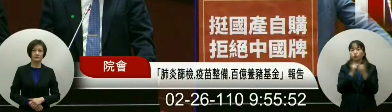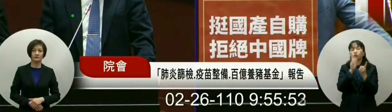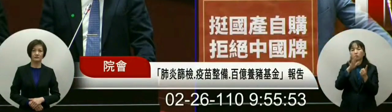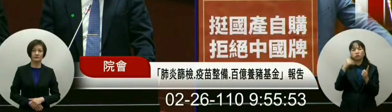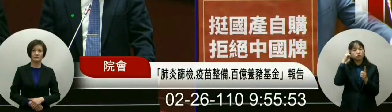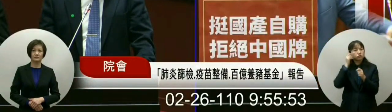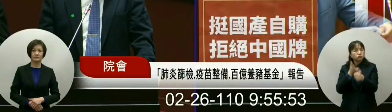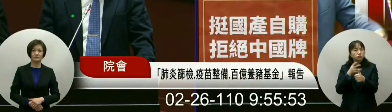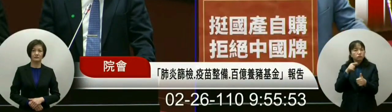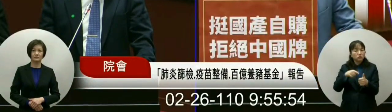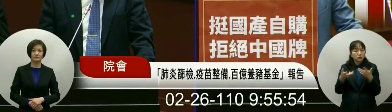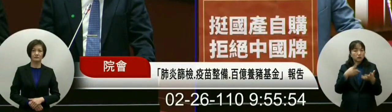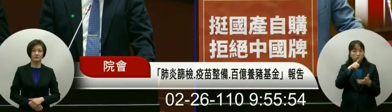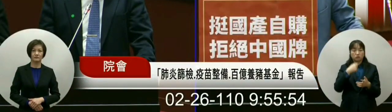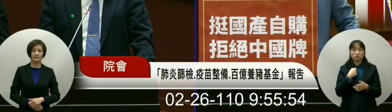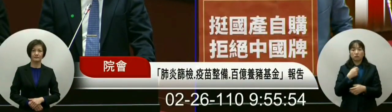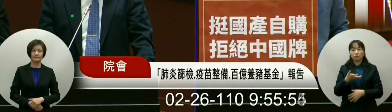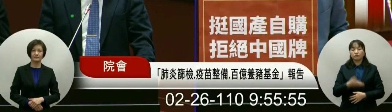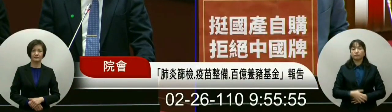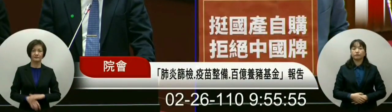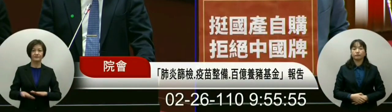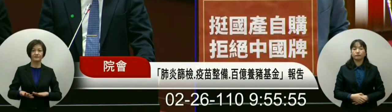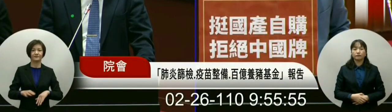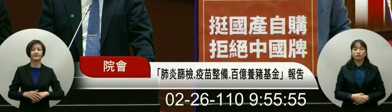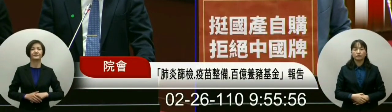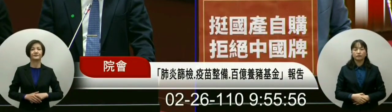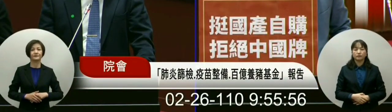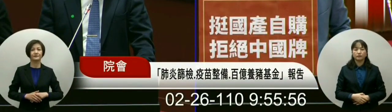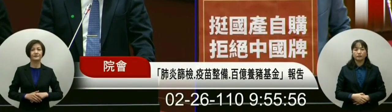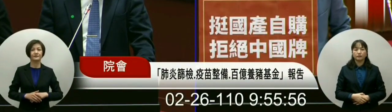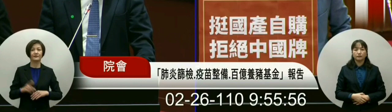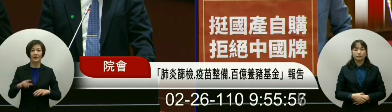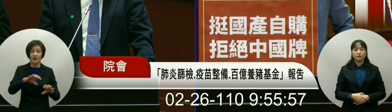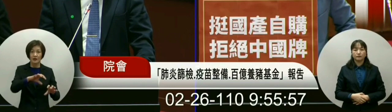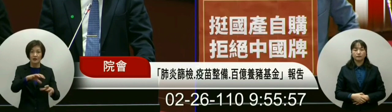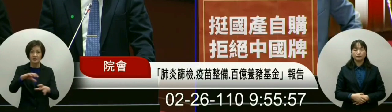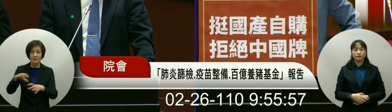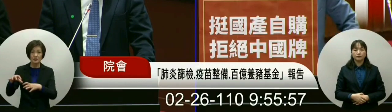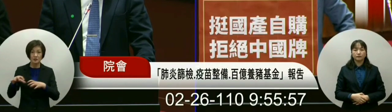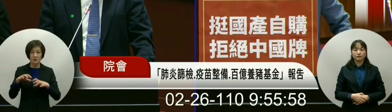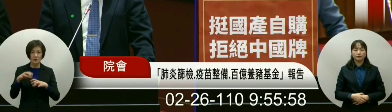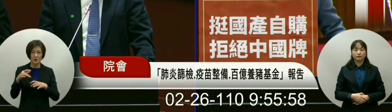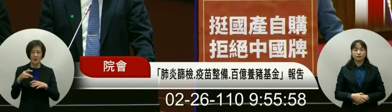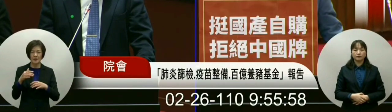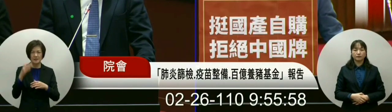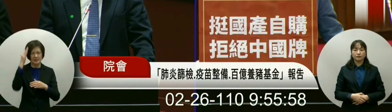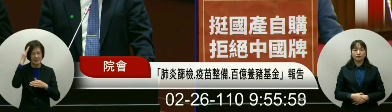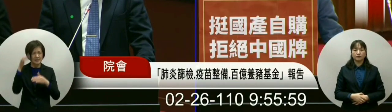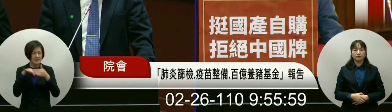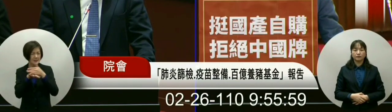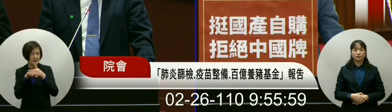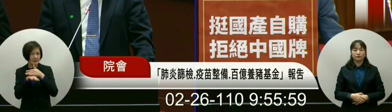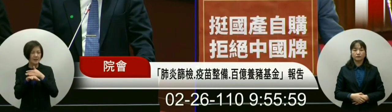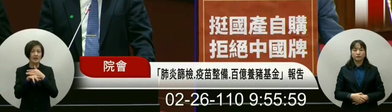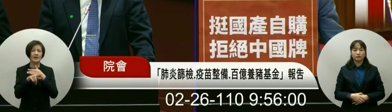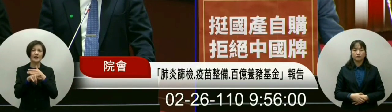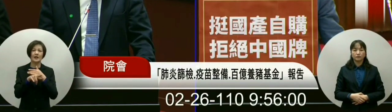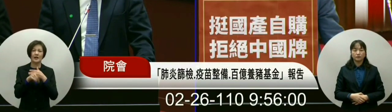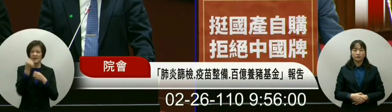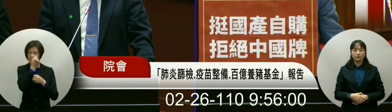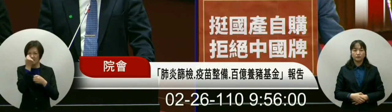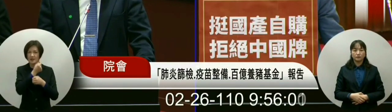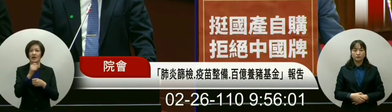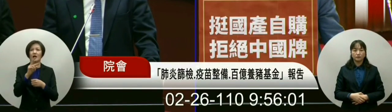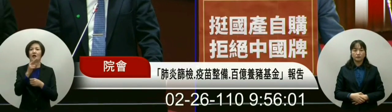咱院长敢知影这件代志？ 咱国际上骇客也好，啊，为政治目的也